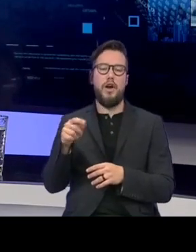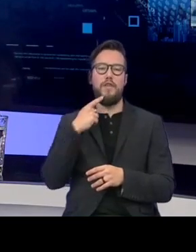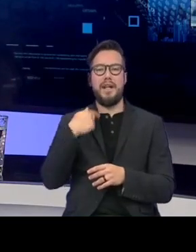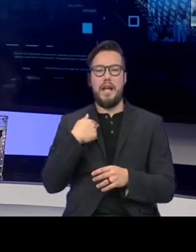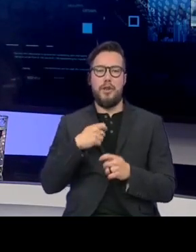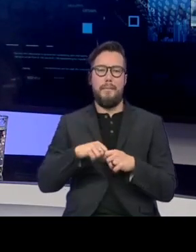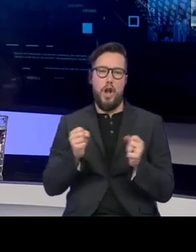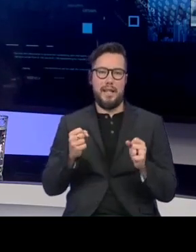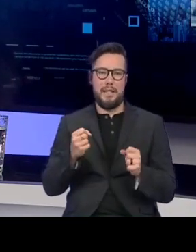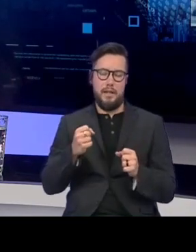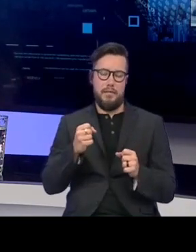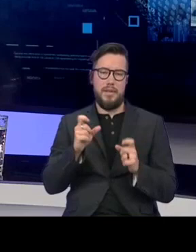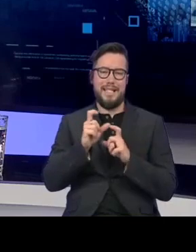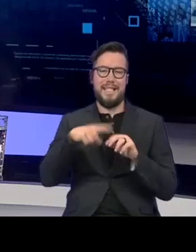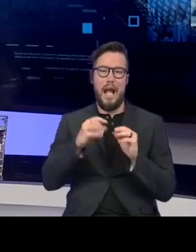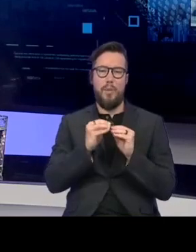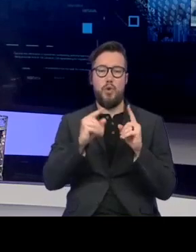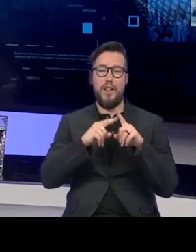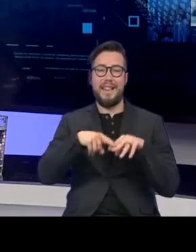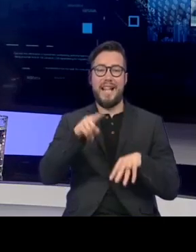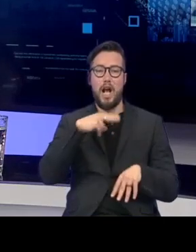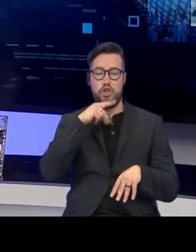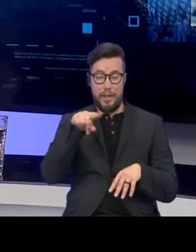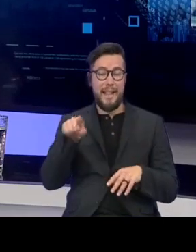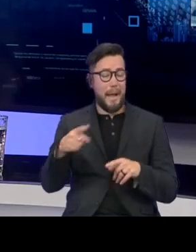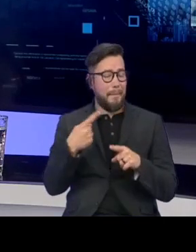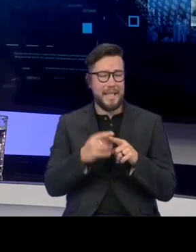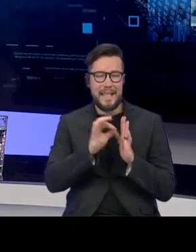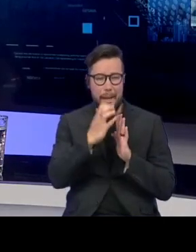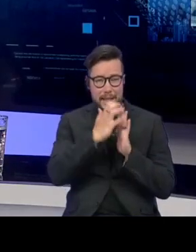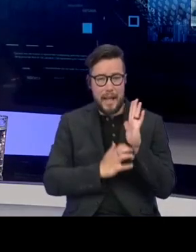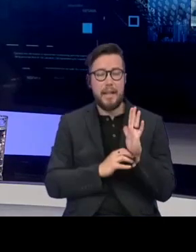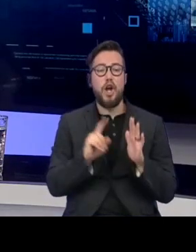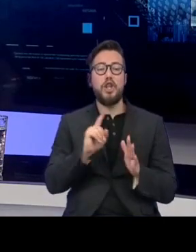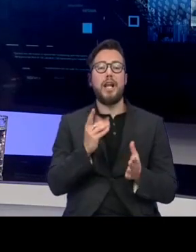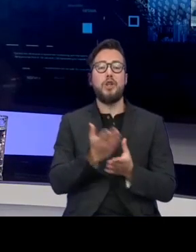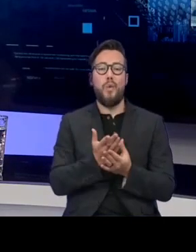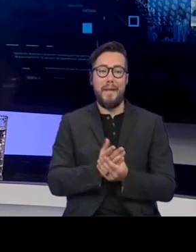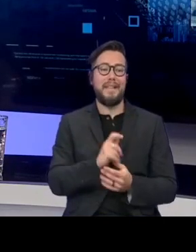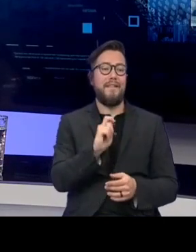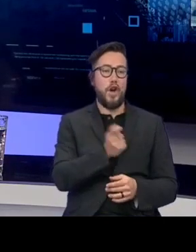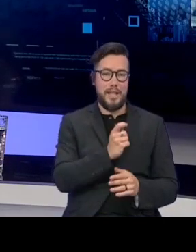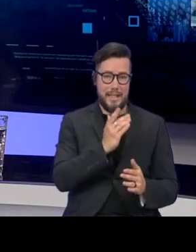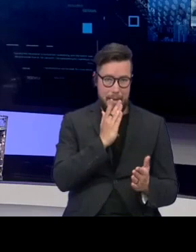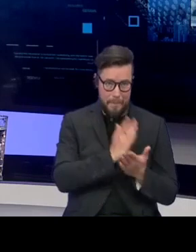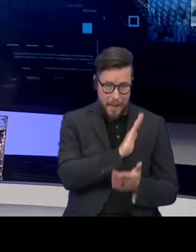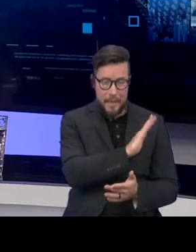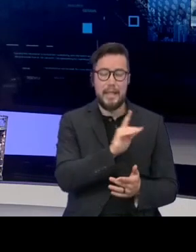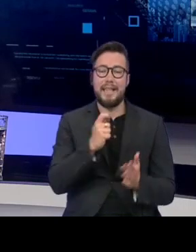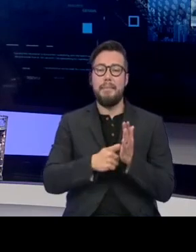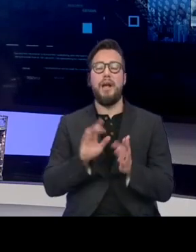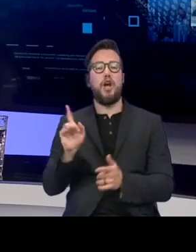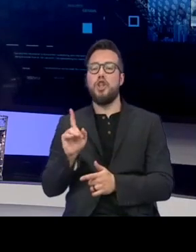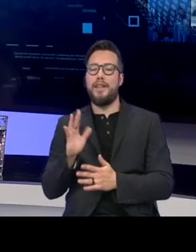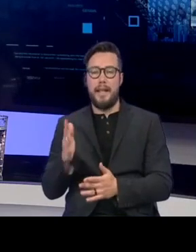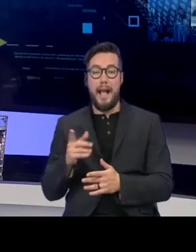voči našej vlasti. A tam sa presne píše v dokumente zdôvodnené právne, že ktoré dokumenty sú vojenské povahy a ktoré nie sú. A darovanie materiálu,